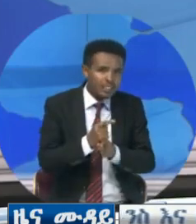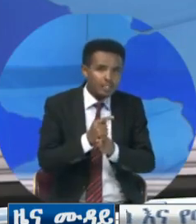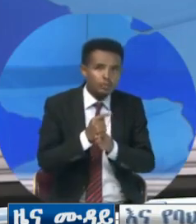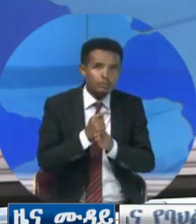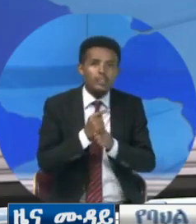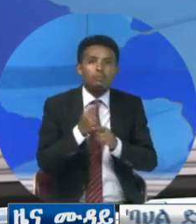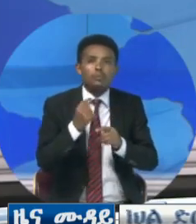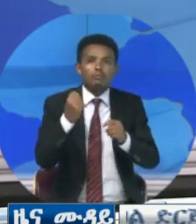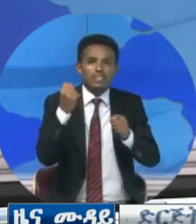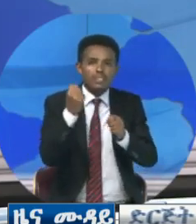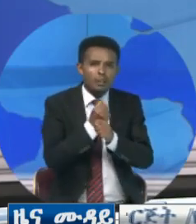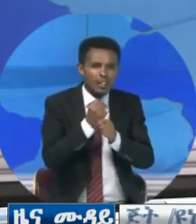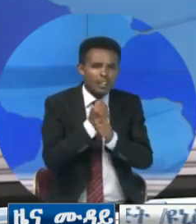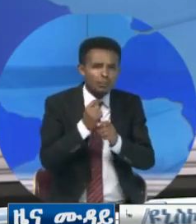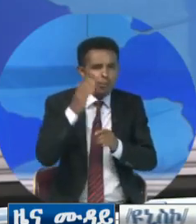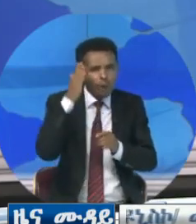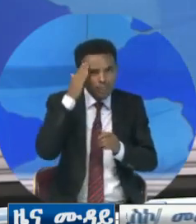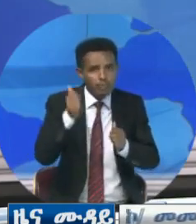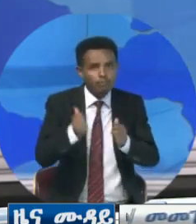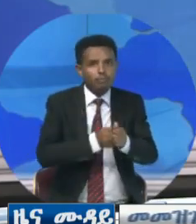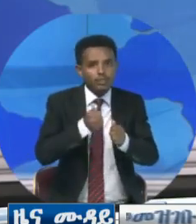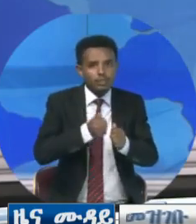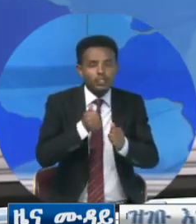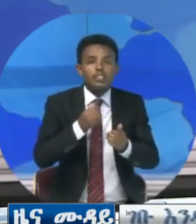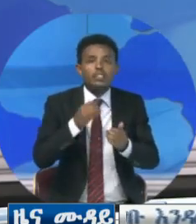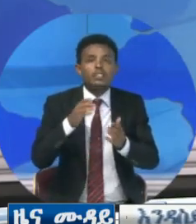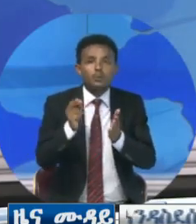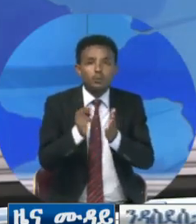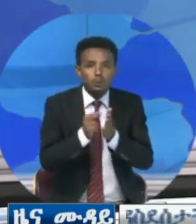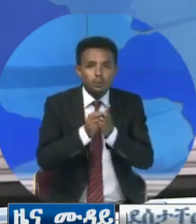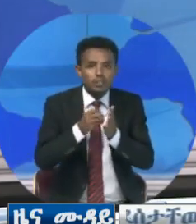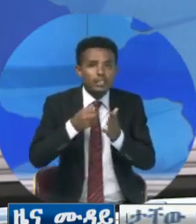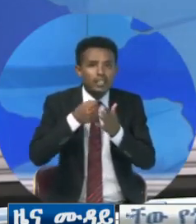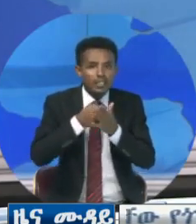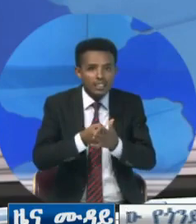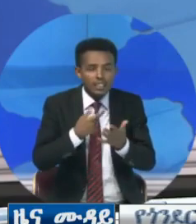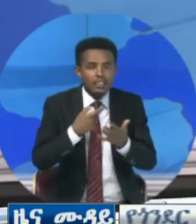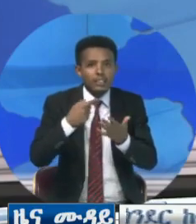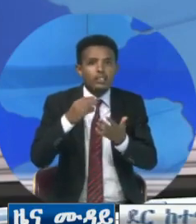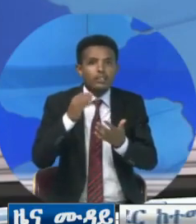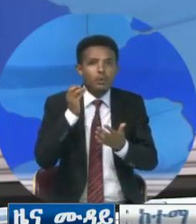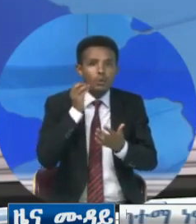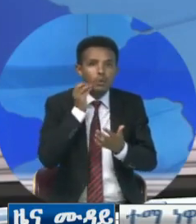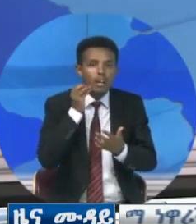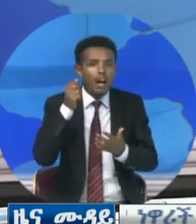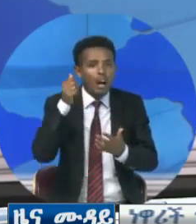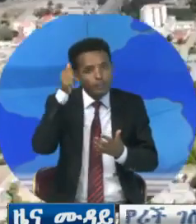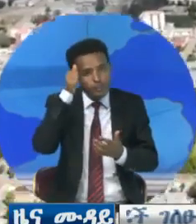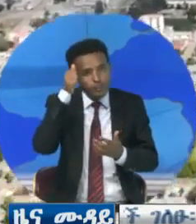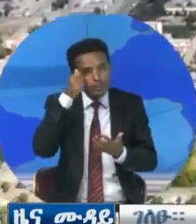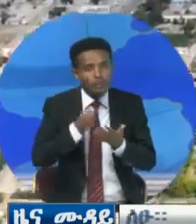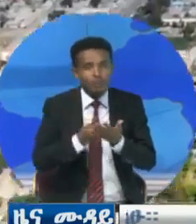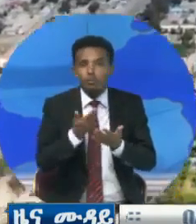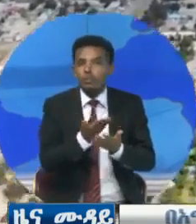የሚከናወኑ ተግባራትን ማወቅና መከታተል እንዳለበትም ህጉ ይደነግጋል። ጽዮን አበበ በዚህ ጉዳይ ተጨማሪ አዘጋጅታለች።